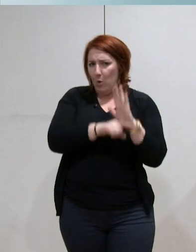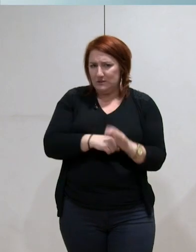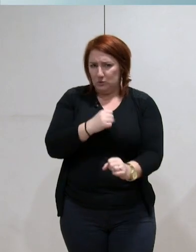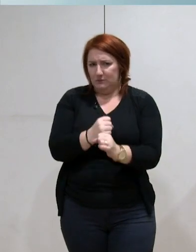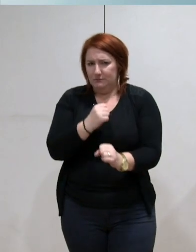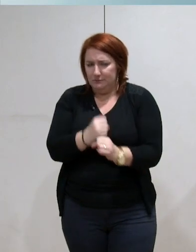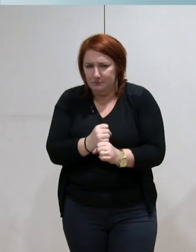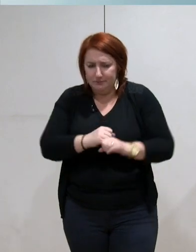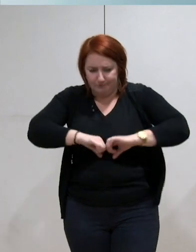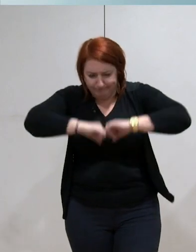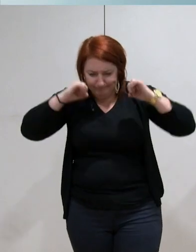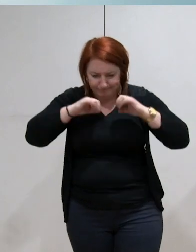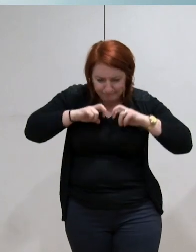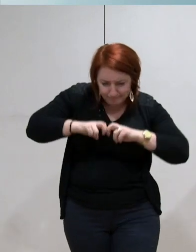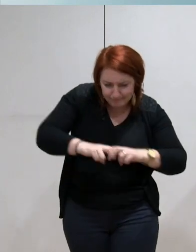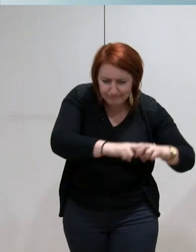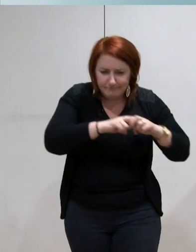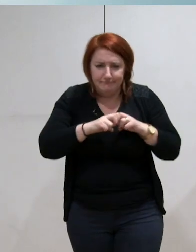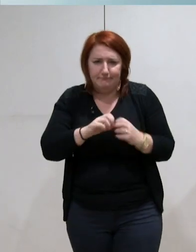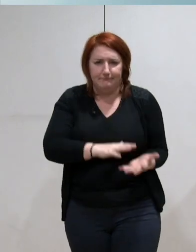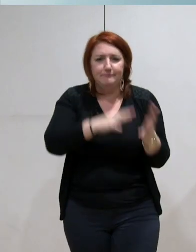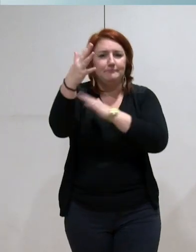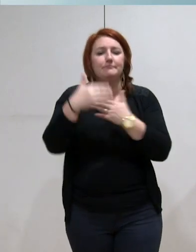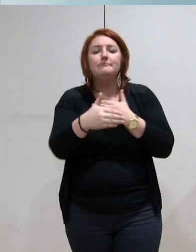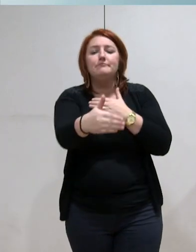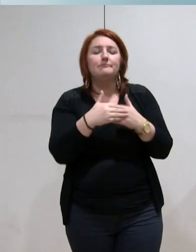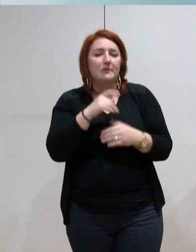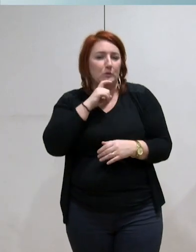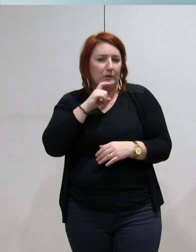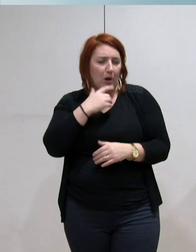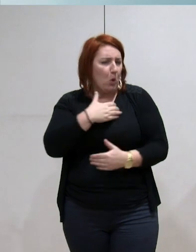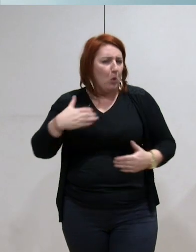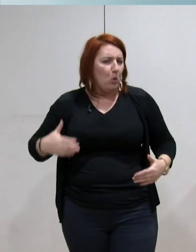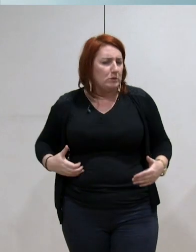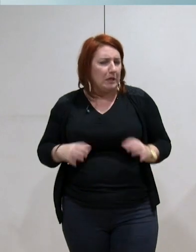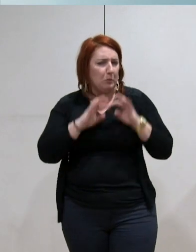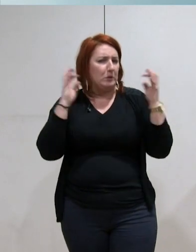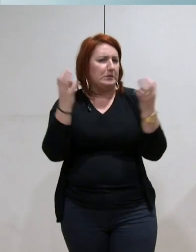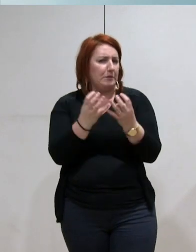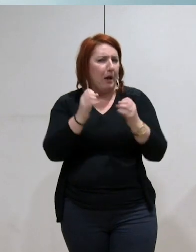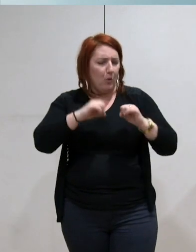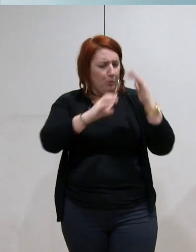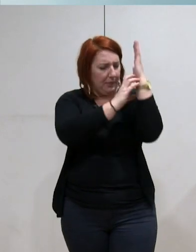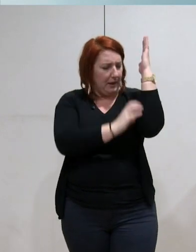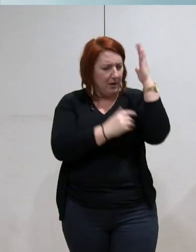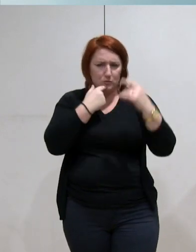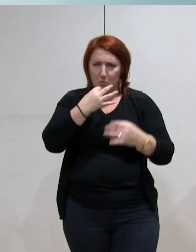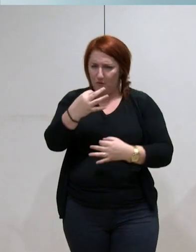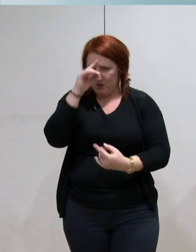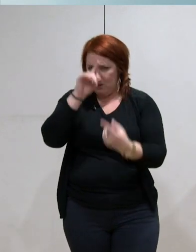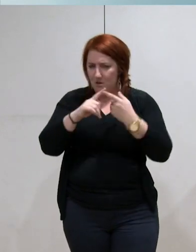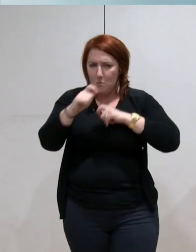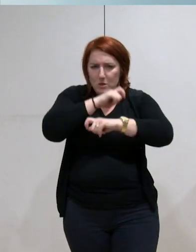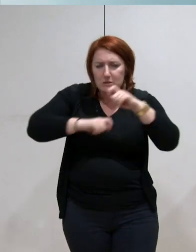la séance plus tard du conseil municipal de parler effectivement des bâtiments et des